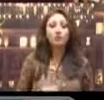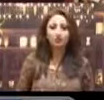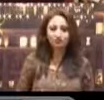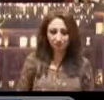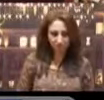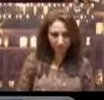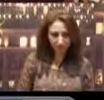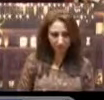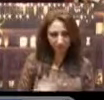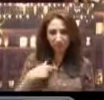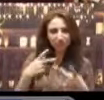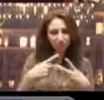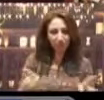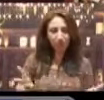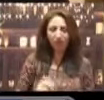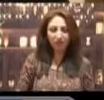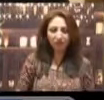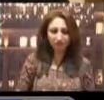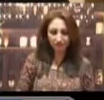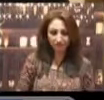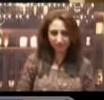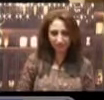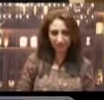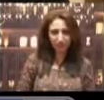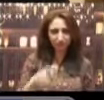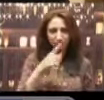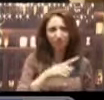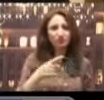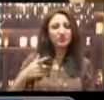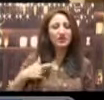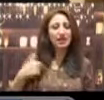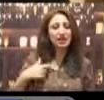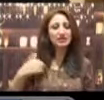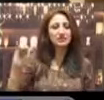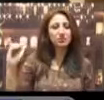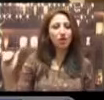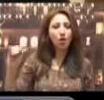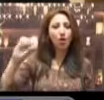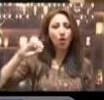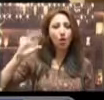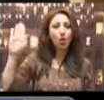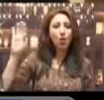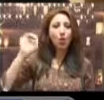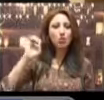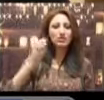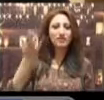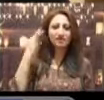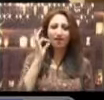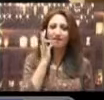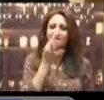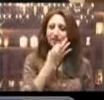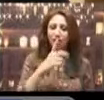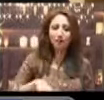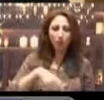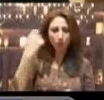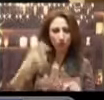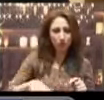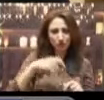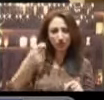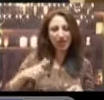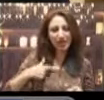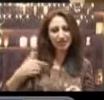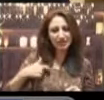قصص ما لقيتش قصص، يعني هو من غير سبب. يعني انت سموك يوسف الشريف من سبع ورقات كوتشينا المخرج شريف صبري؟ اه، اول مره كنت امثل.